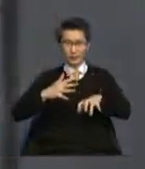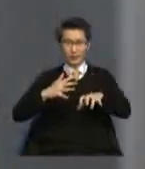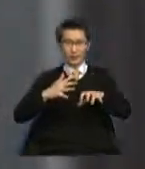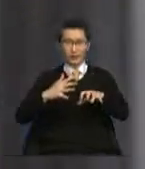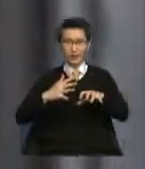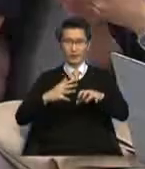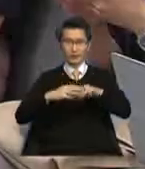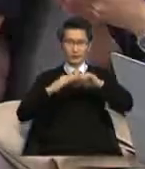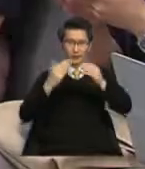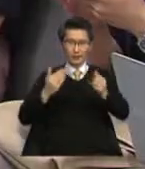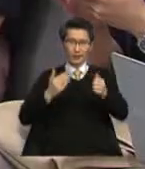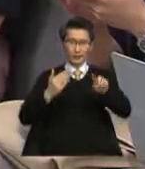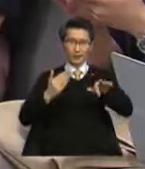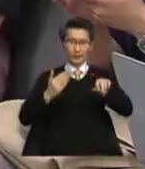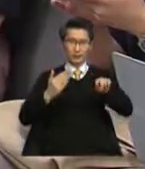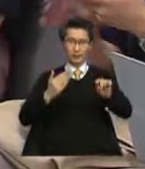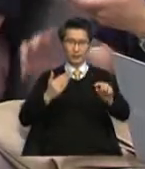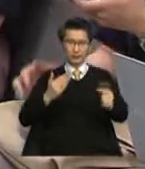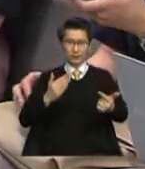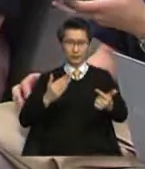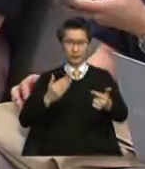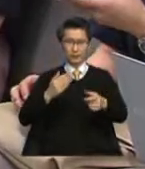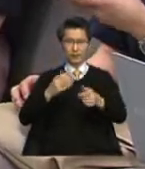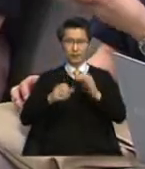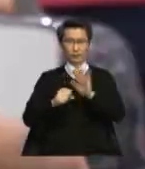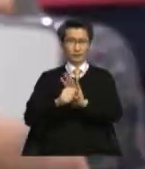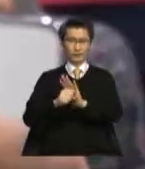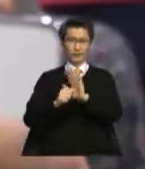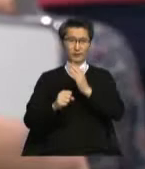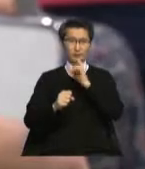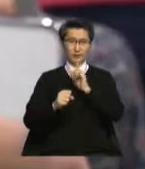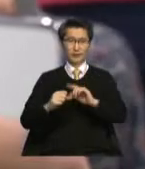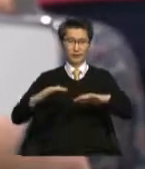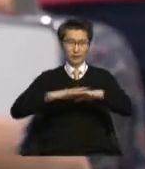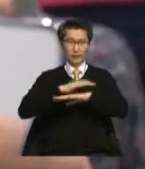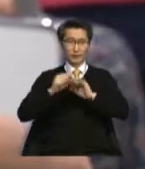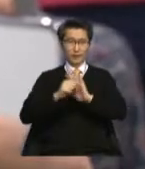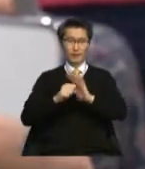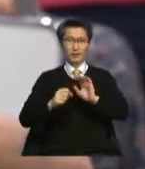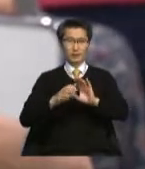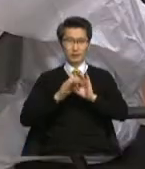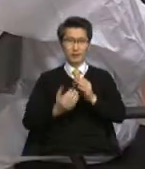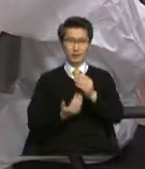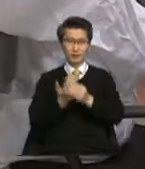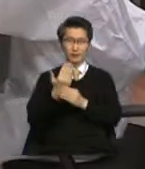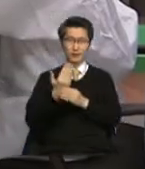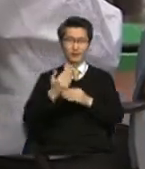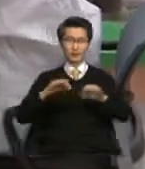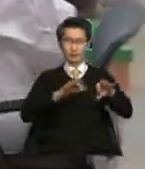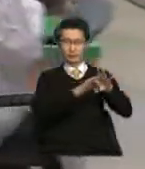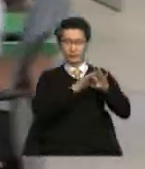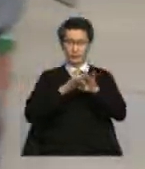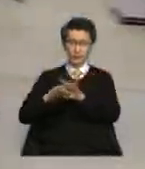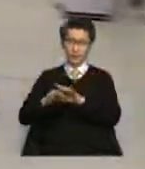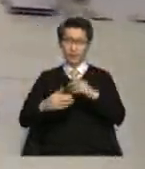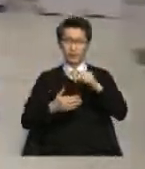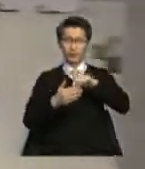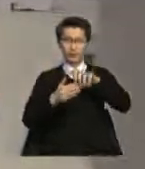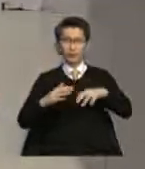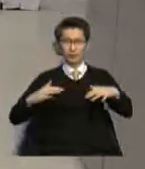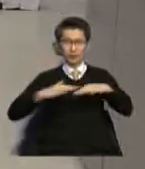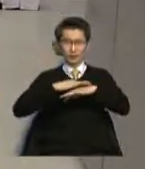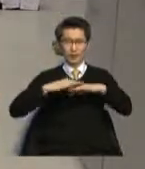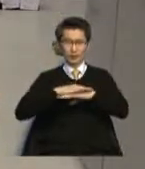라고 하는 이른바 피떡이 생긴다는 점을 강조했습니다 연구팀은 이렇게 생긴 혈전이 혈관을 타고 우리 몸